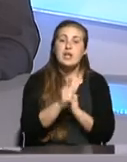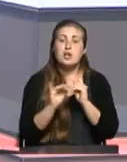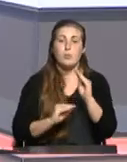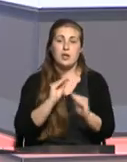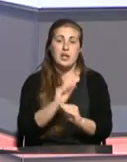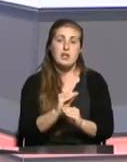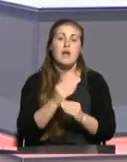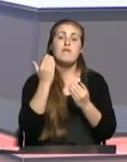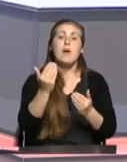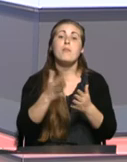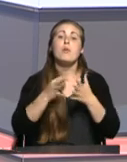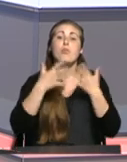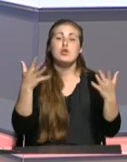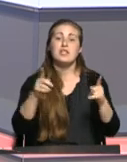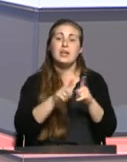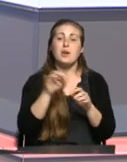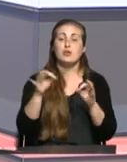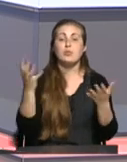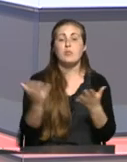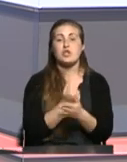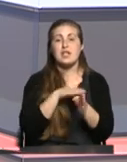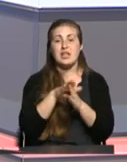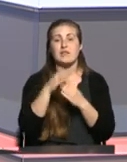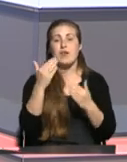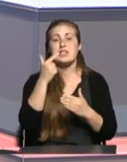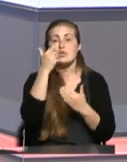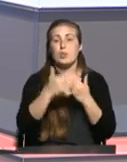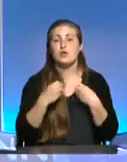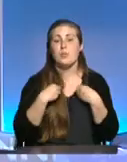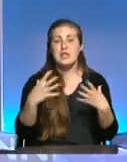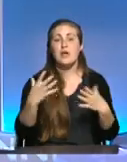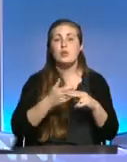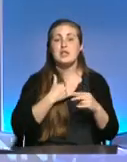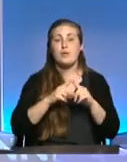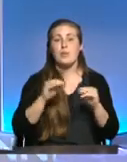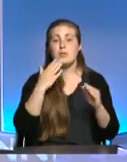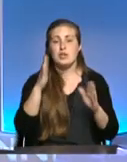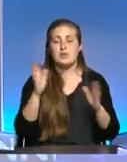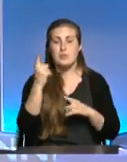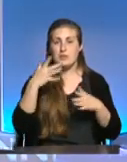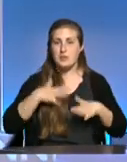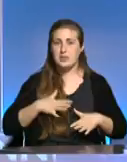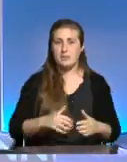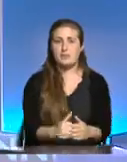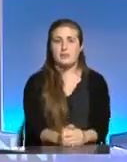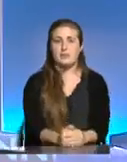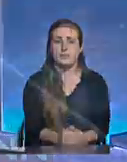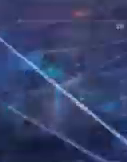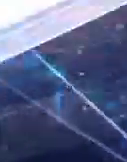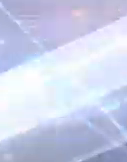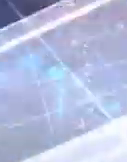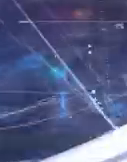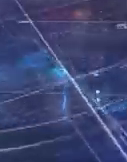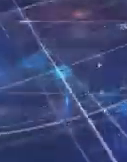различную вам побольше таких проектов успешны их реализации вас наступающим праздником у нас на это все но мы не прощаемся оставайтесь первом крымске